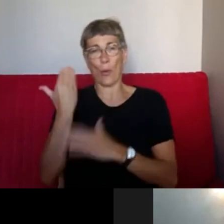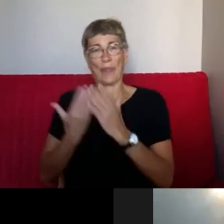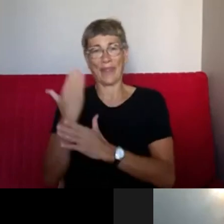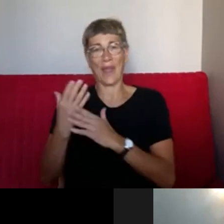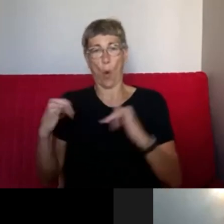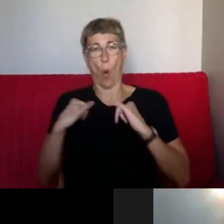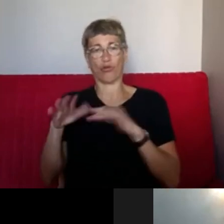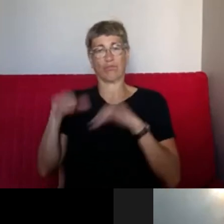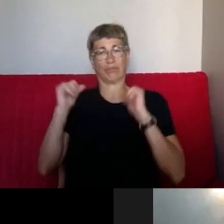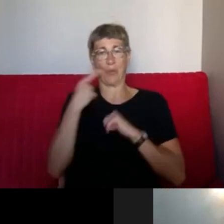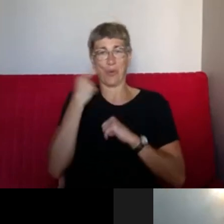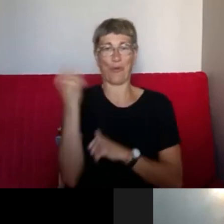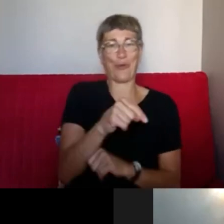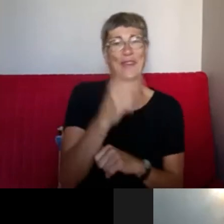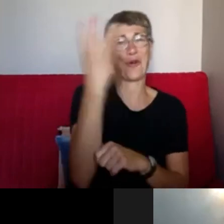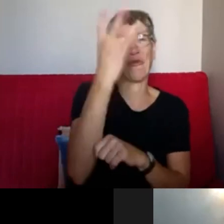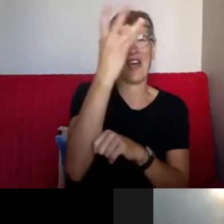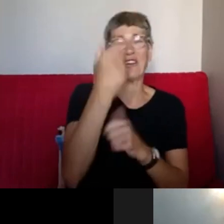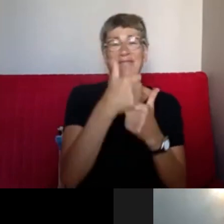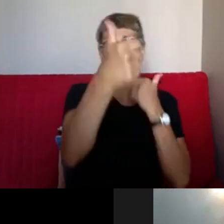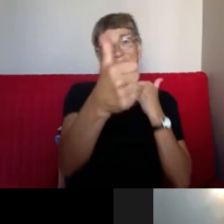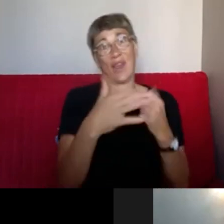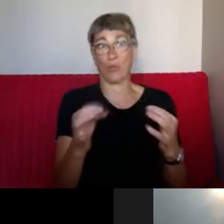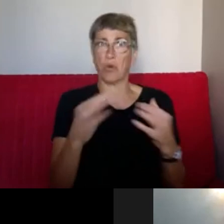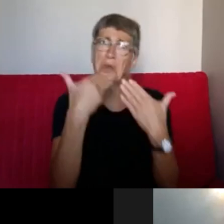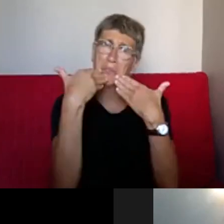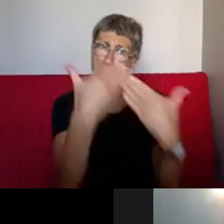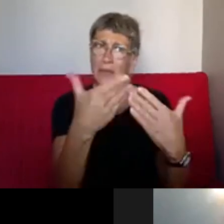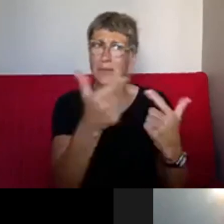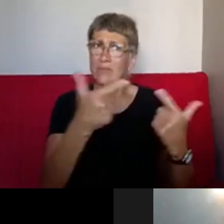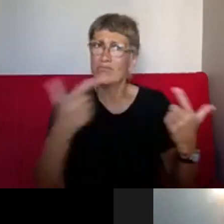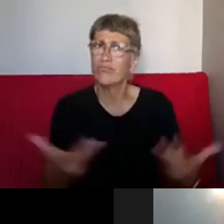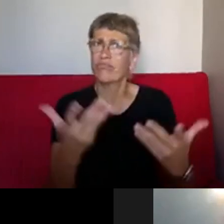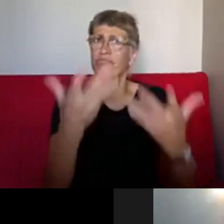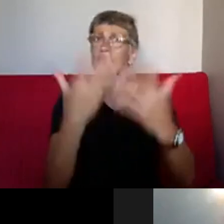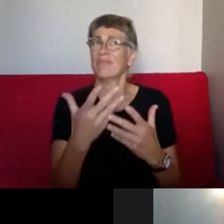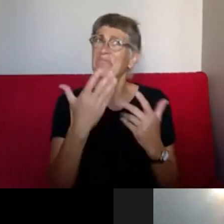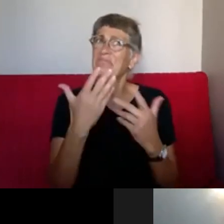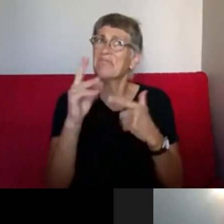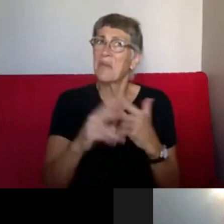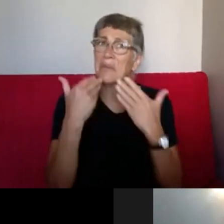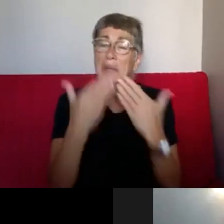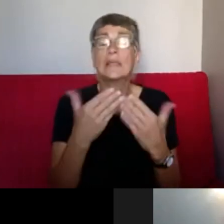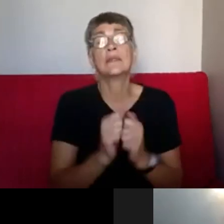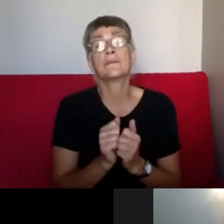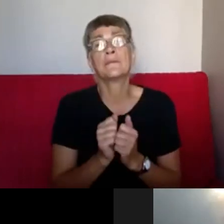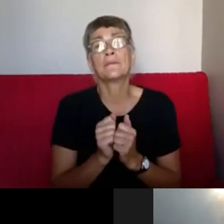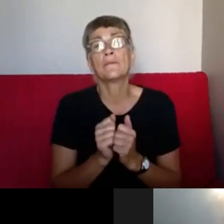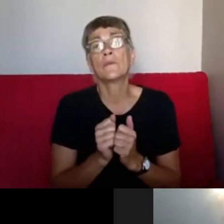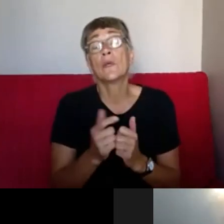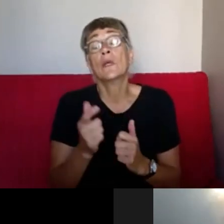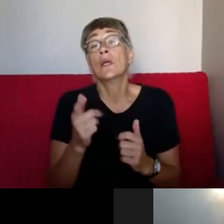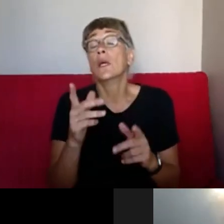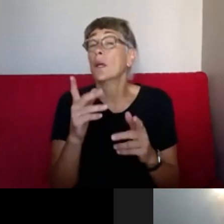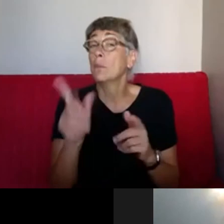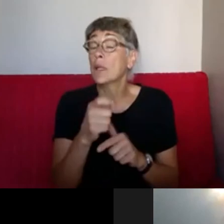la façon de les remercier chaleureusement de ce qu'ils ont fait. Mais maintenant, pour les remercier, je pense que si l'Europe